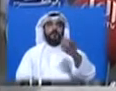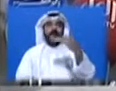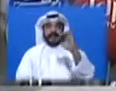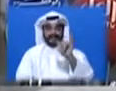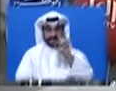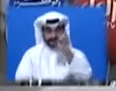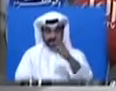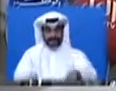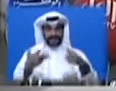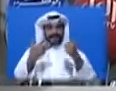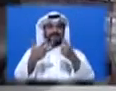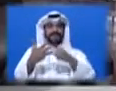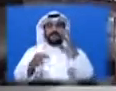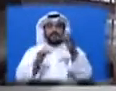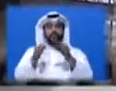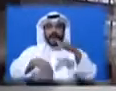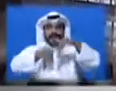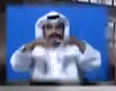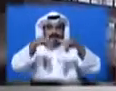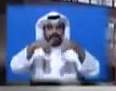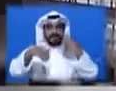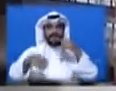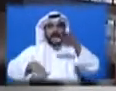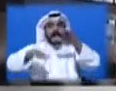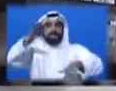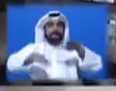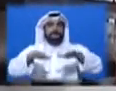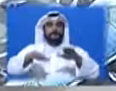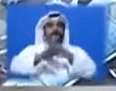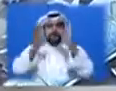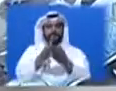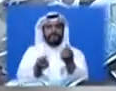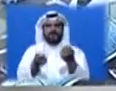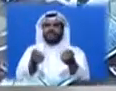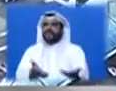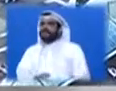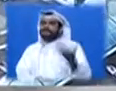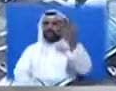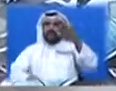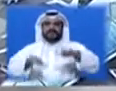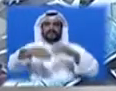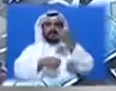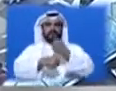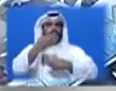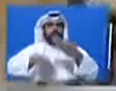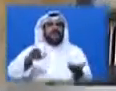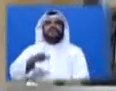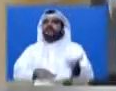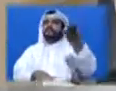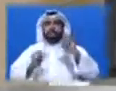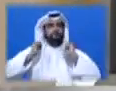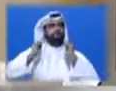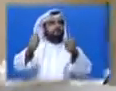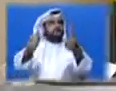الأول المرحلة الأولى. هذا فيما يخص الطرق. ميزانيات ضخمة تم تخصيصها لهذه المشاريع الإنشائية بهدف